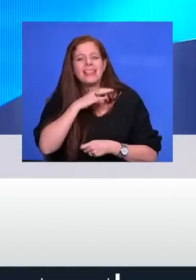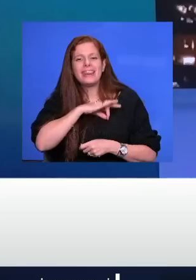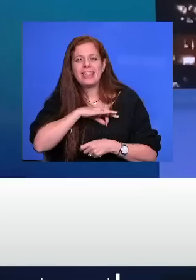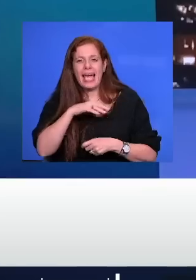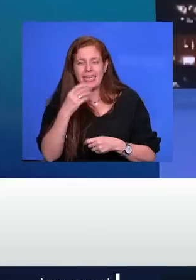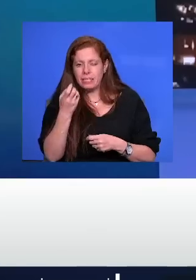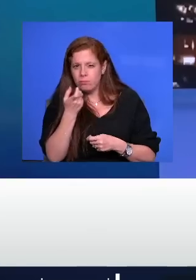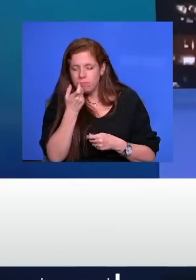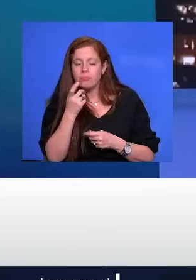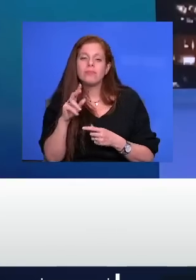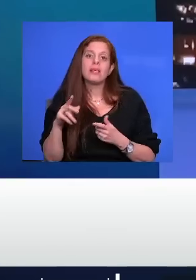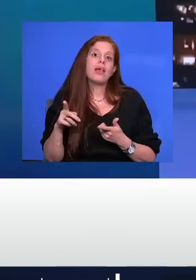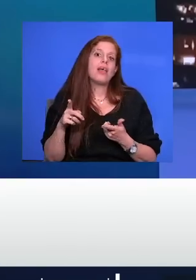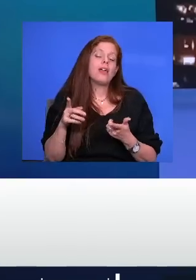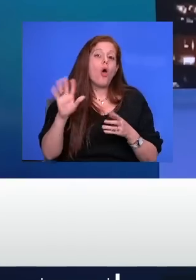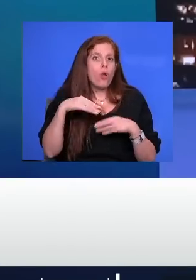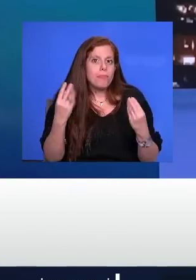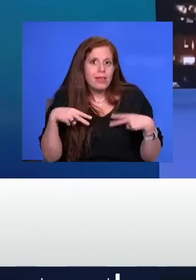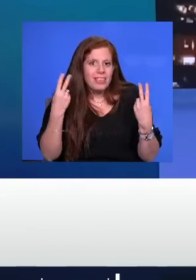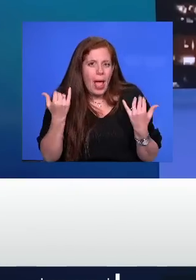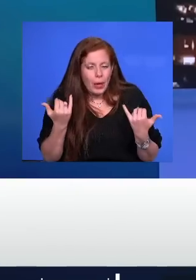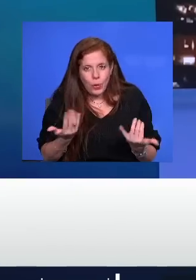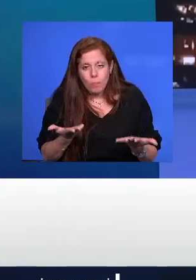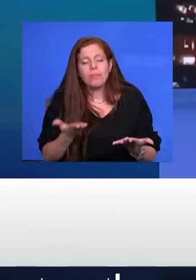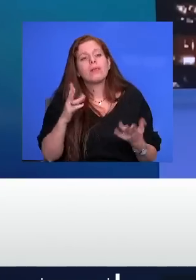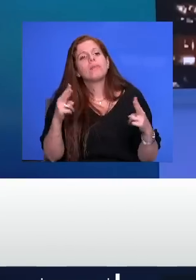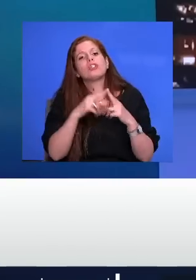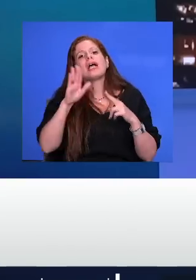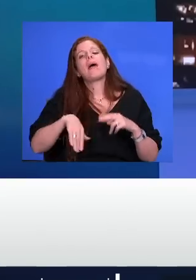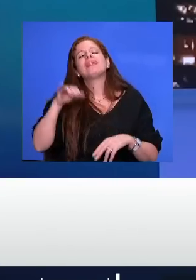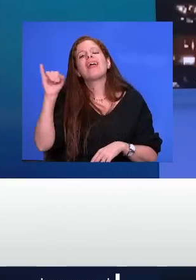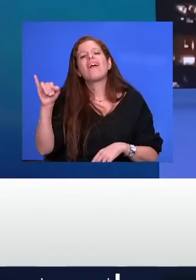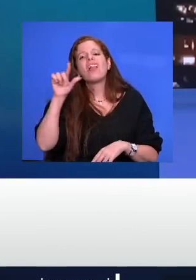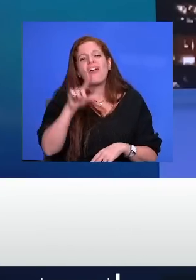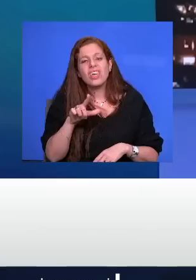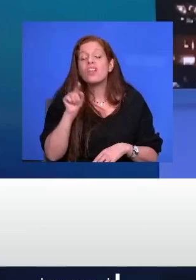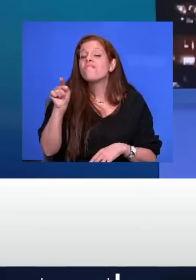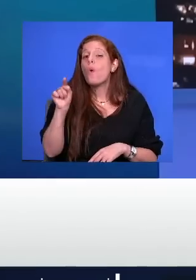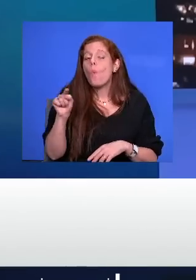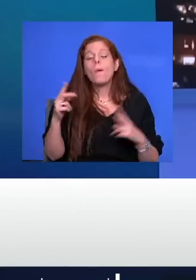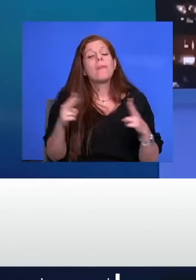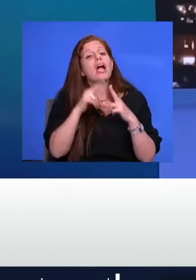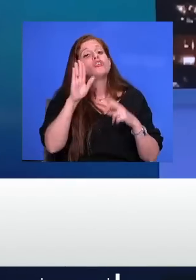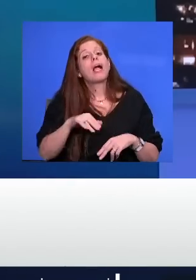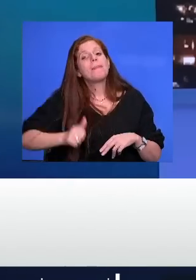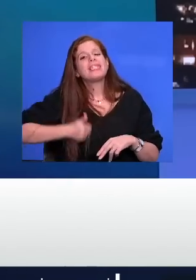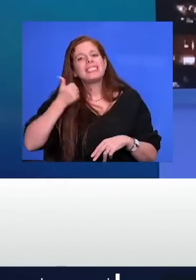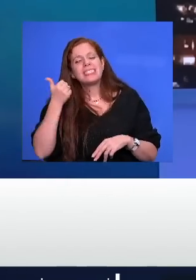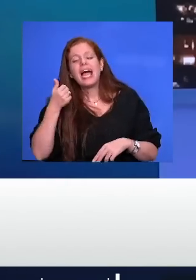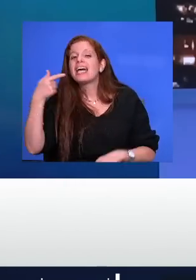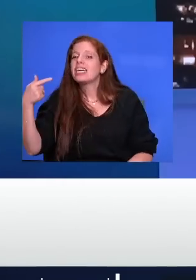עוד פגישות שהיו היום, היועצת פגשה גם את שר המשפטים החדש יריב לוין, והוא מצידו פגש גם את השר היוצא גדעון